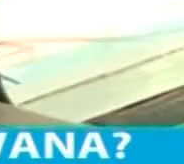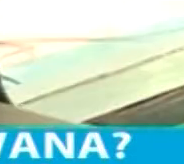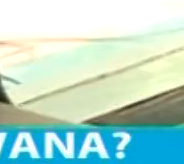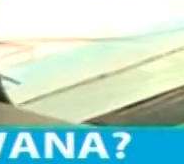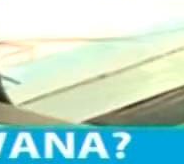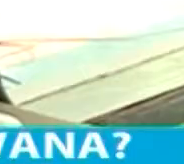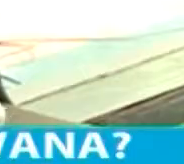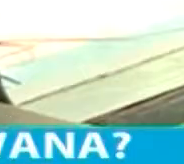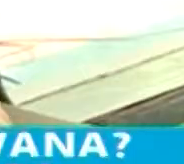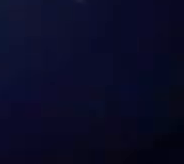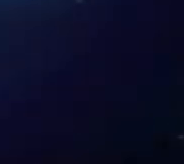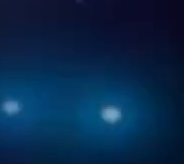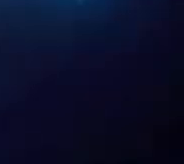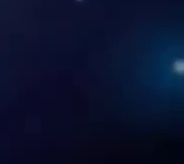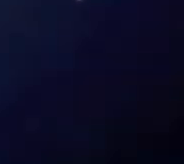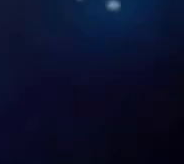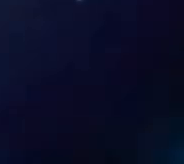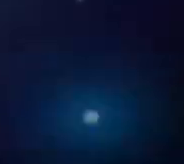kidogo.